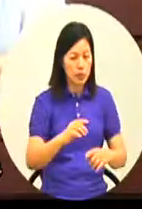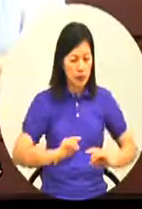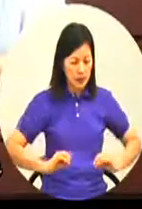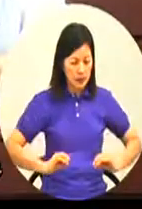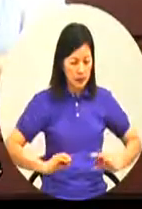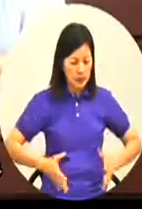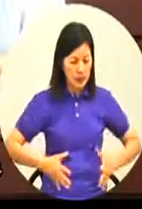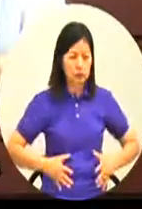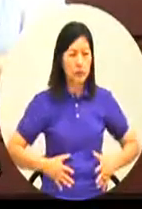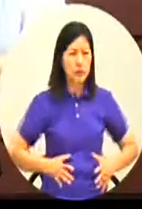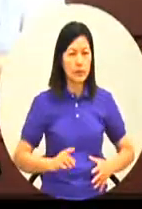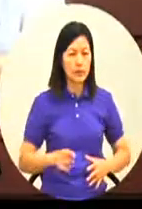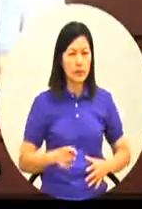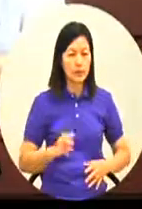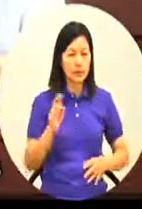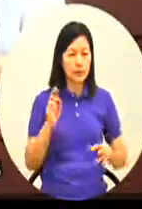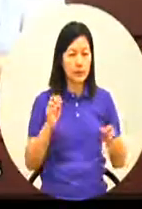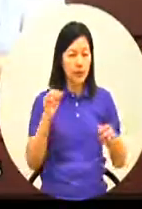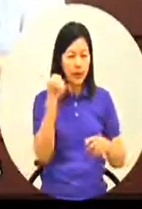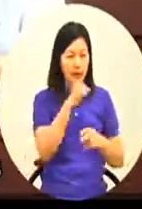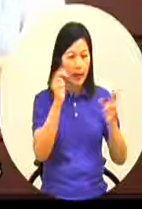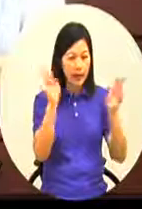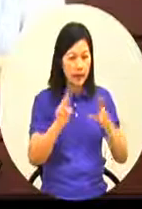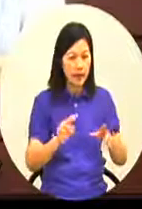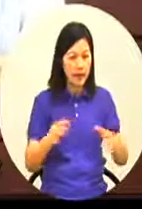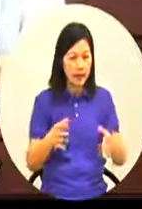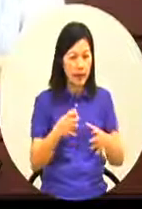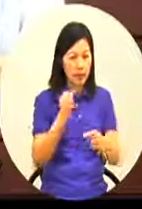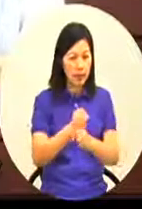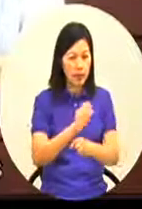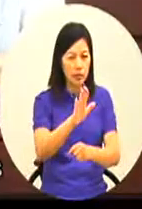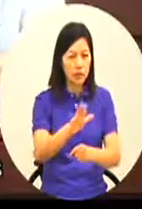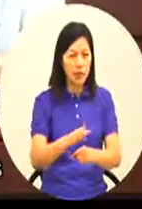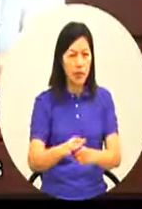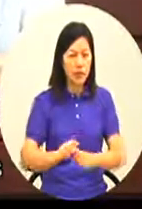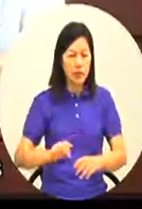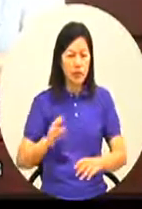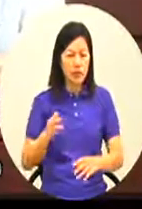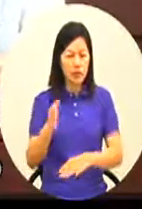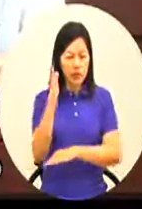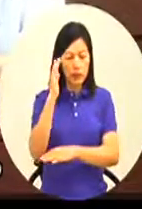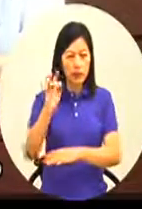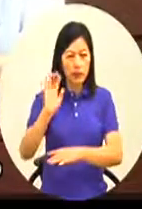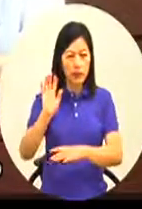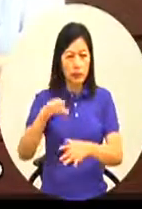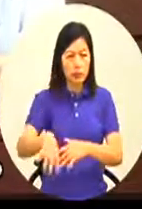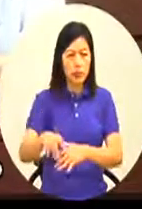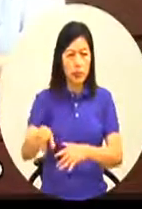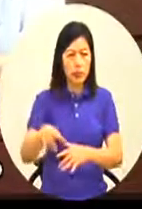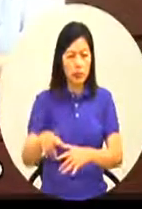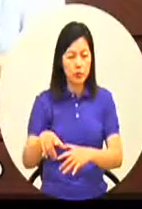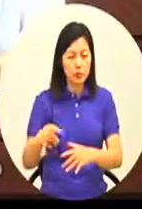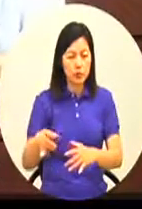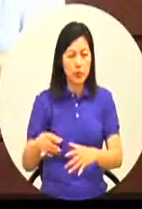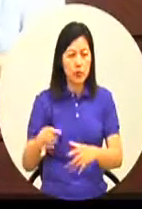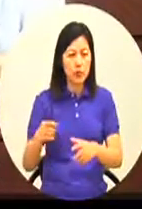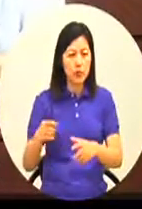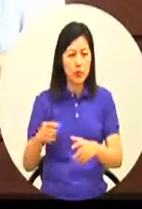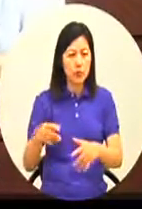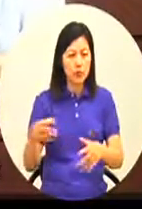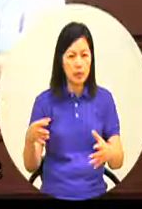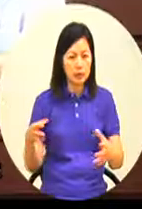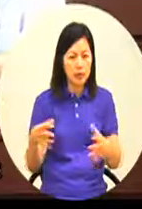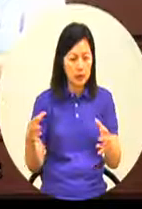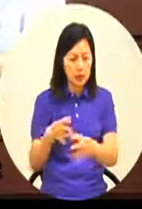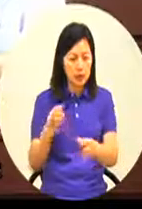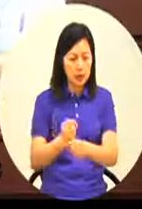先跟台电来合作，因为毕竟公部门对这种国营企业来讲会比较合作，会比较顺畅一点。那至于所谓的真